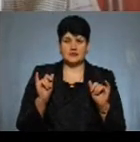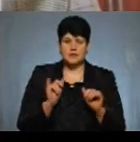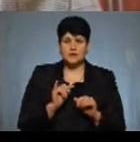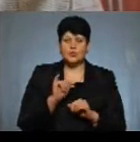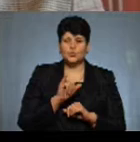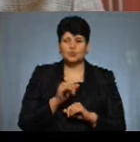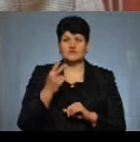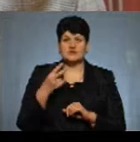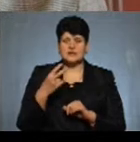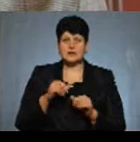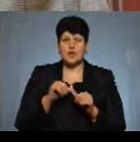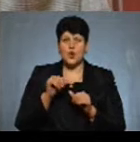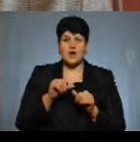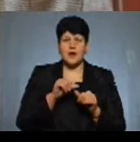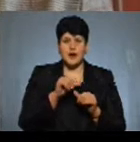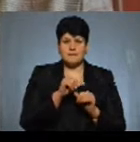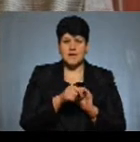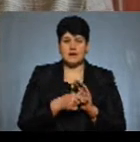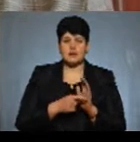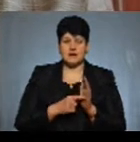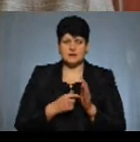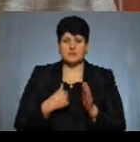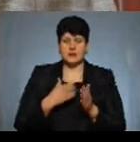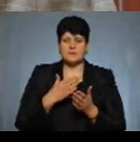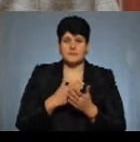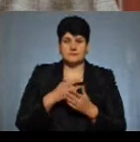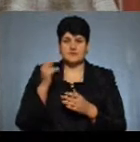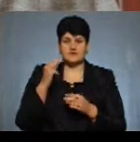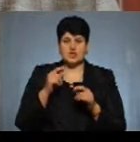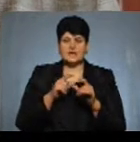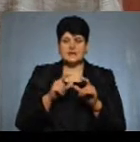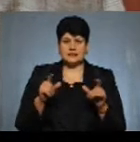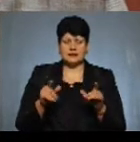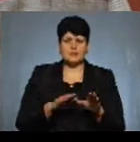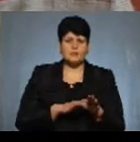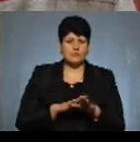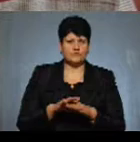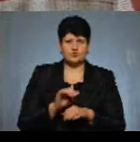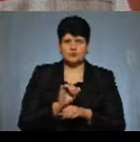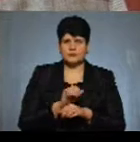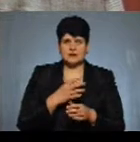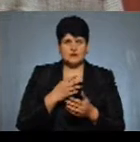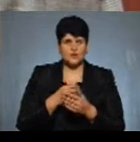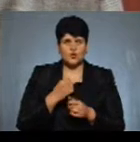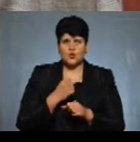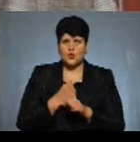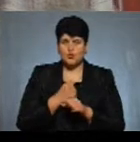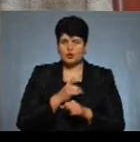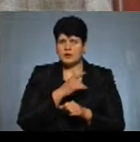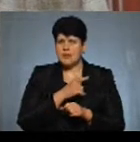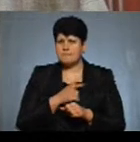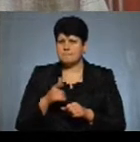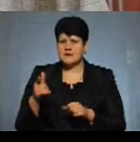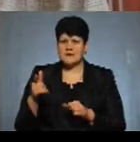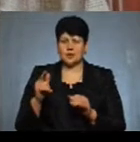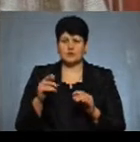у 20 окремих класах. Тобто ми маємо навчальні заклади, які повністю призупинили свою роботу на